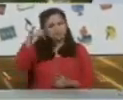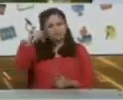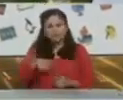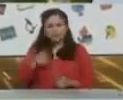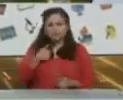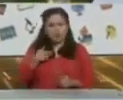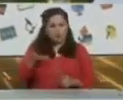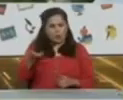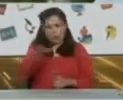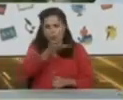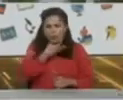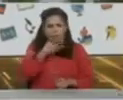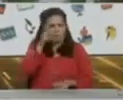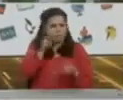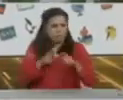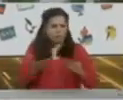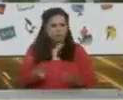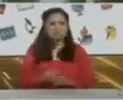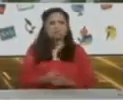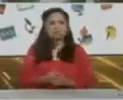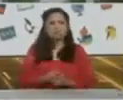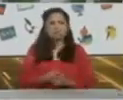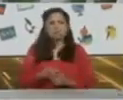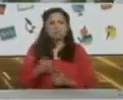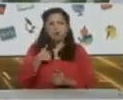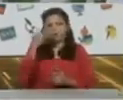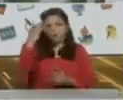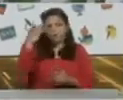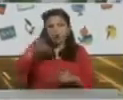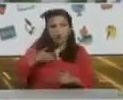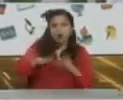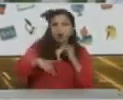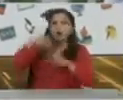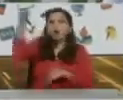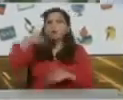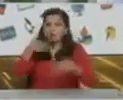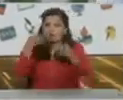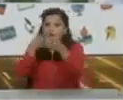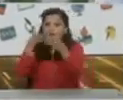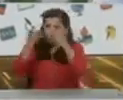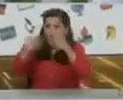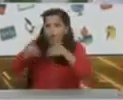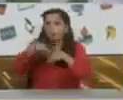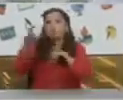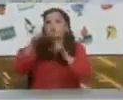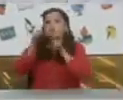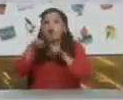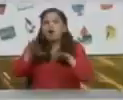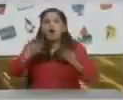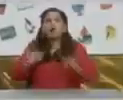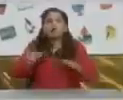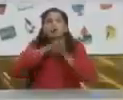को कल की चुनौतियों के लिए कैसे तैयार करें।